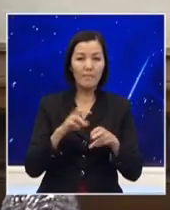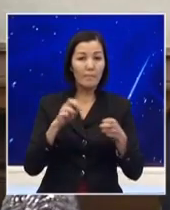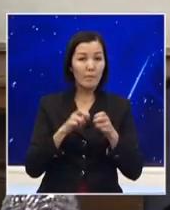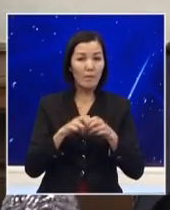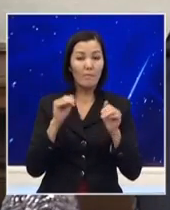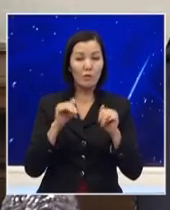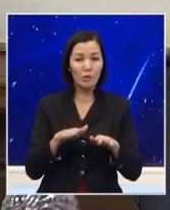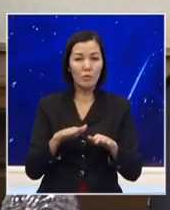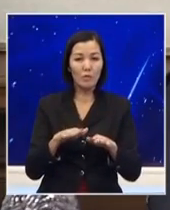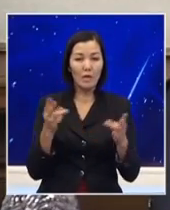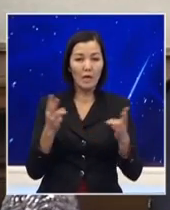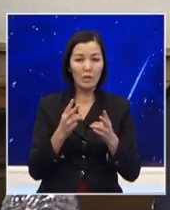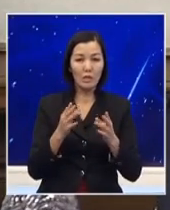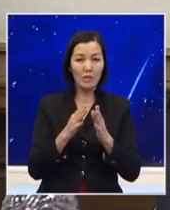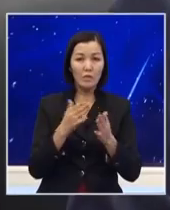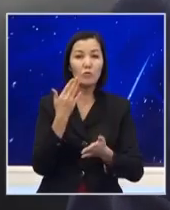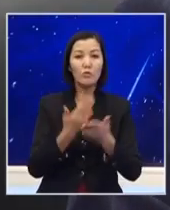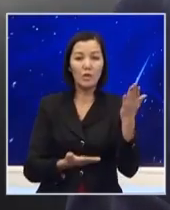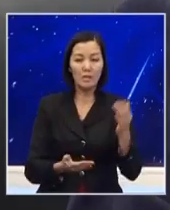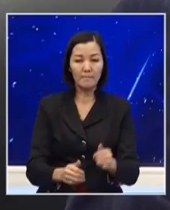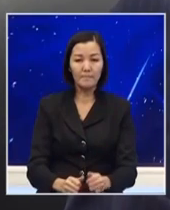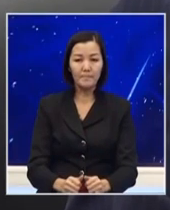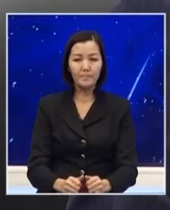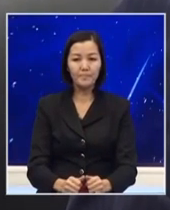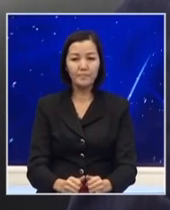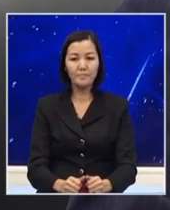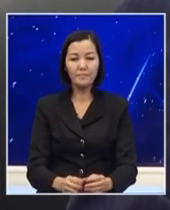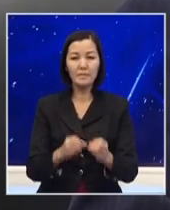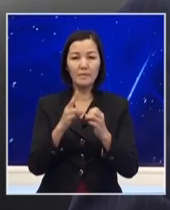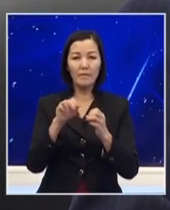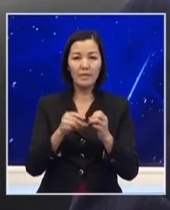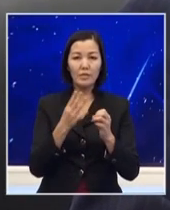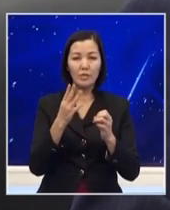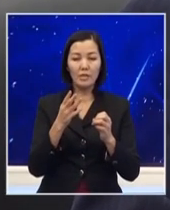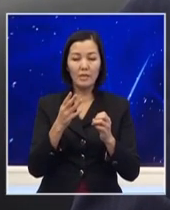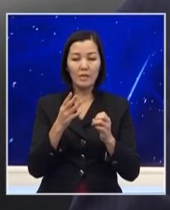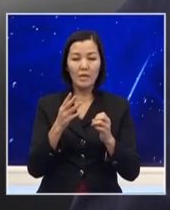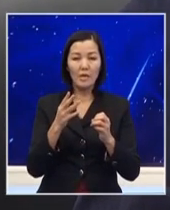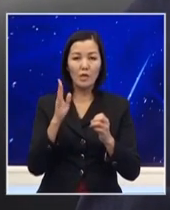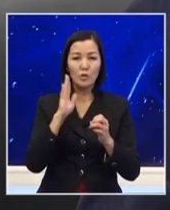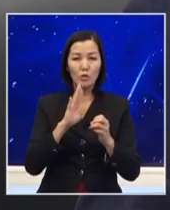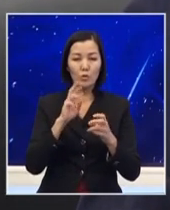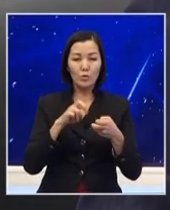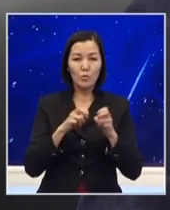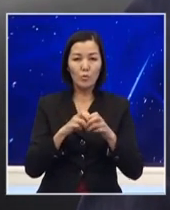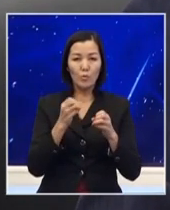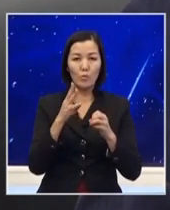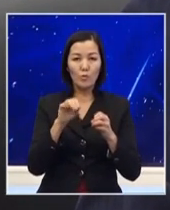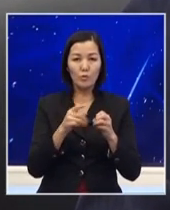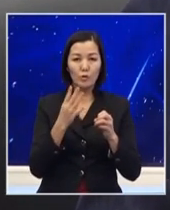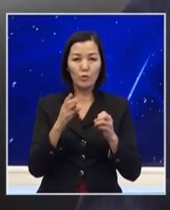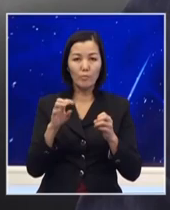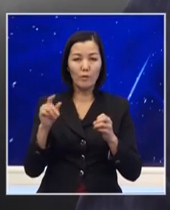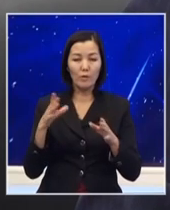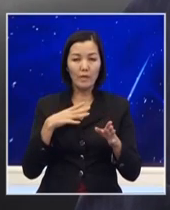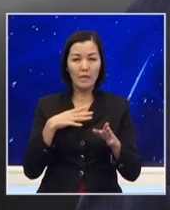проблеманы шешуге қажеттісін сұрады. 13-4 миллион, чтобы завершить в этом году. Ауыз су мәселесін шешуге 13-4 миллион қаржы қажет.